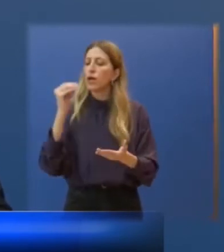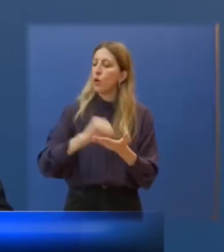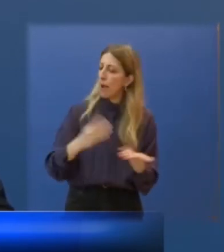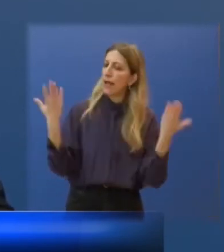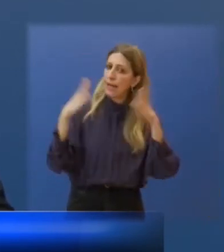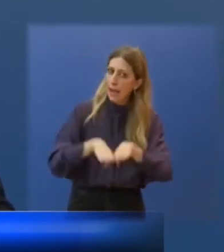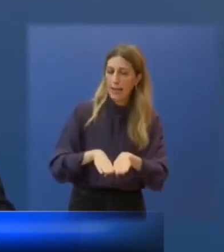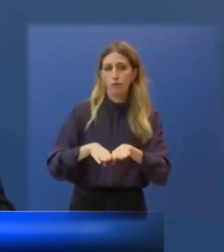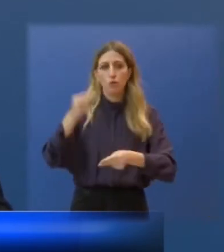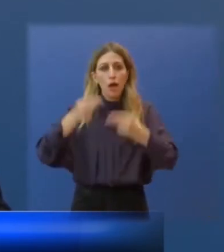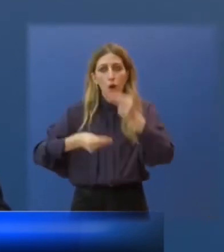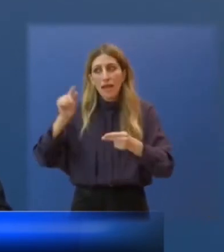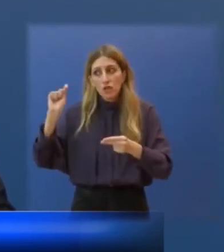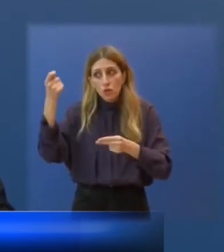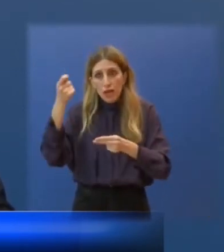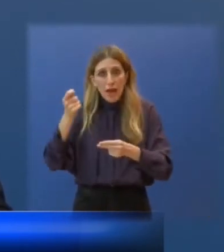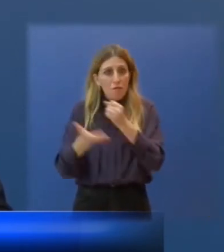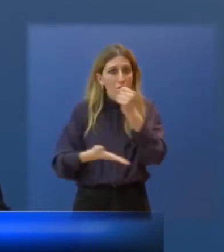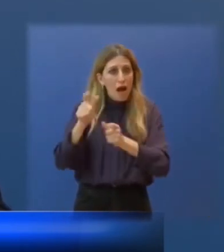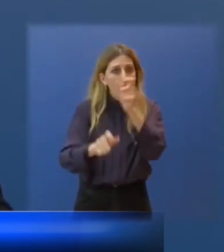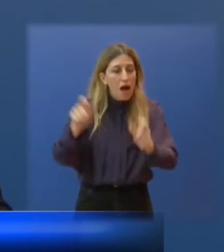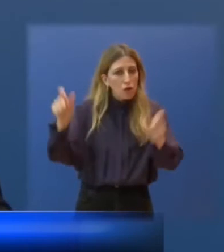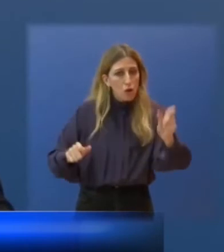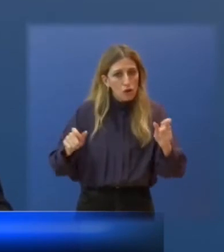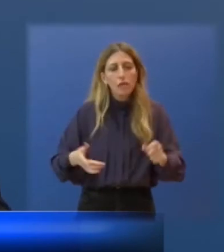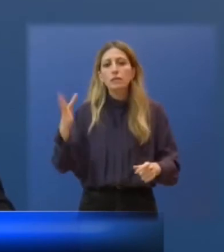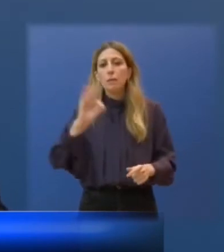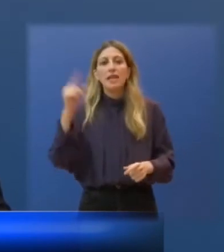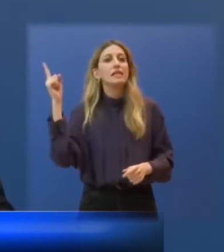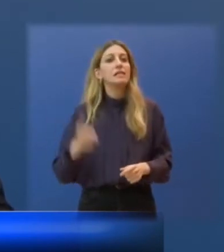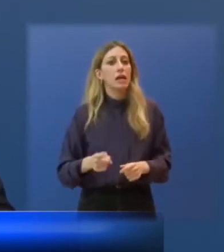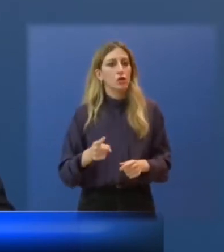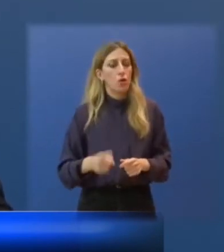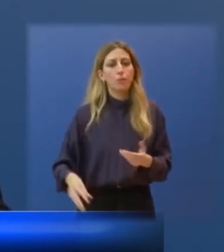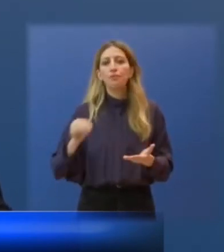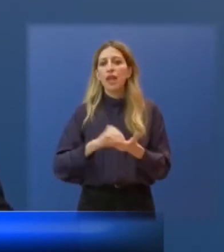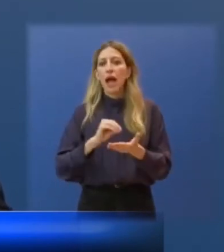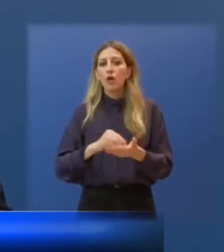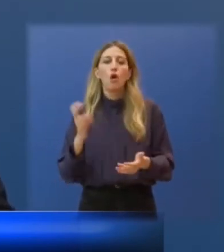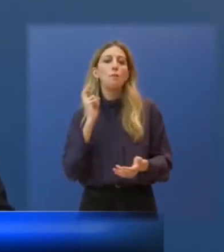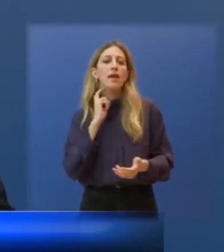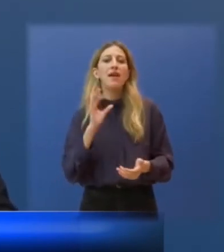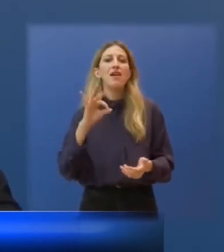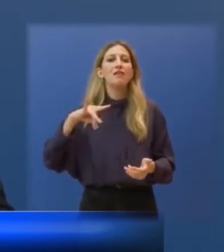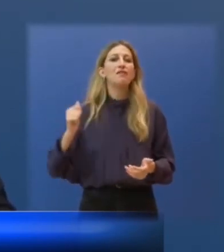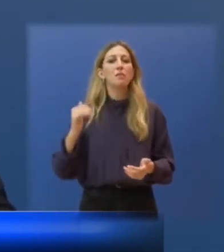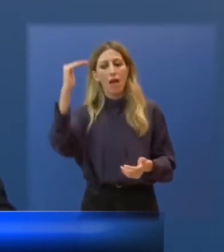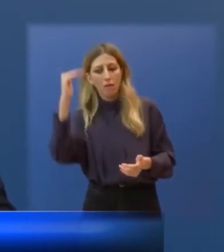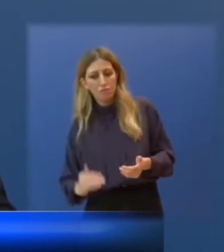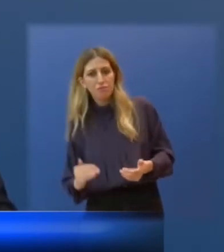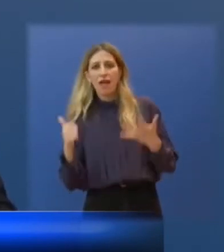ρήτρας αναπροσαρμογής για τους αγρότες και τις αγροτικές επιχειρήσεις. Πλέον της μείωσης του ΦΠΑ στις ζωοτροφές από το 13% στο